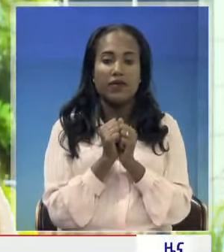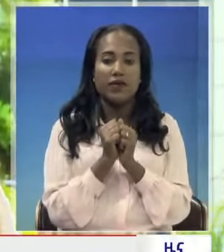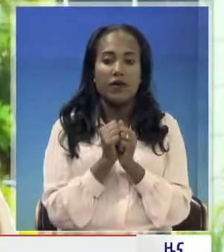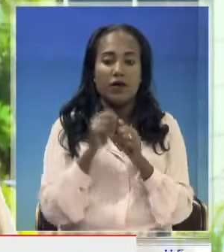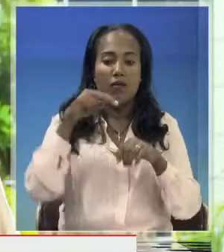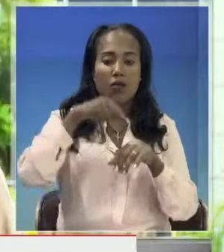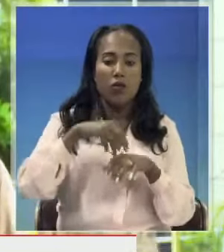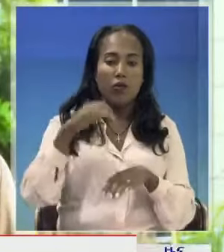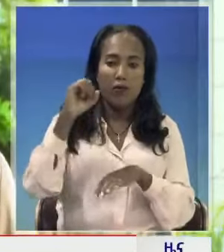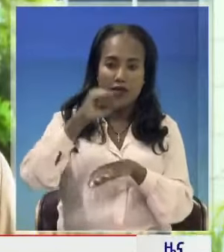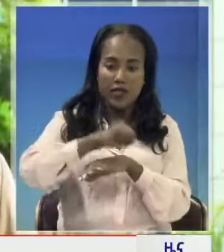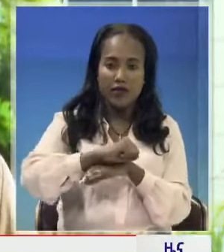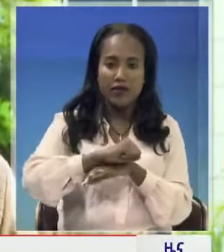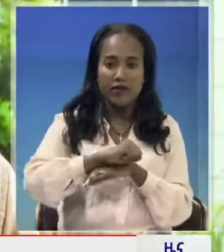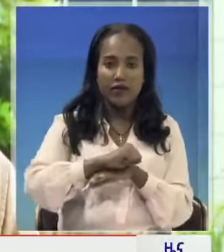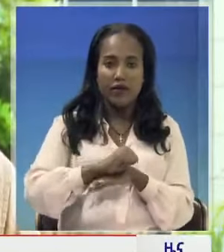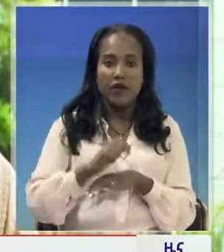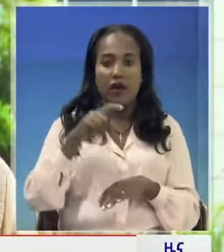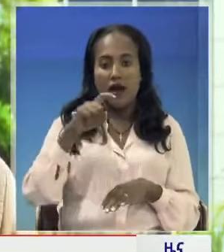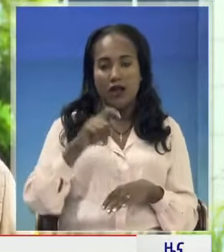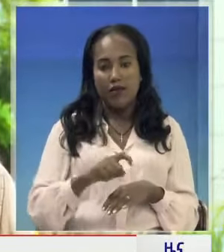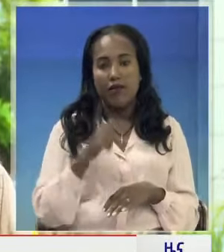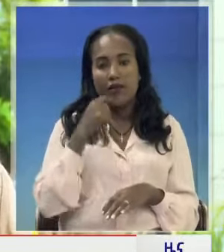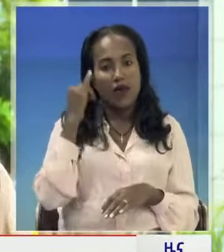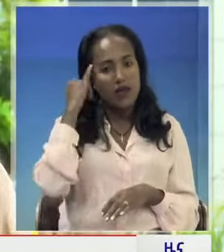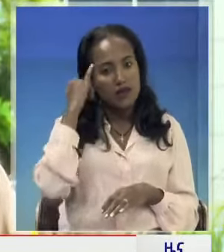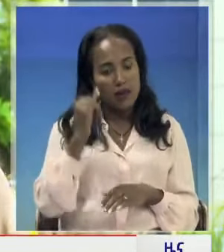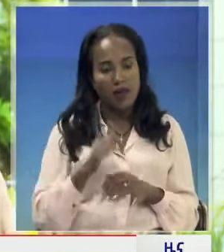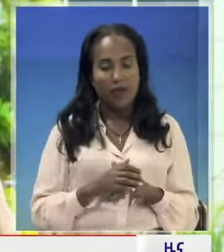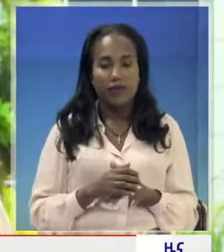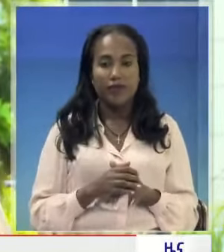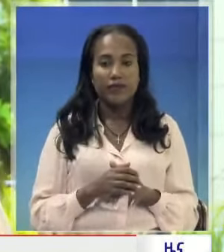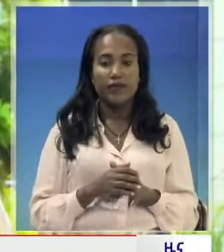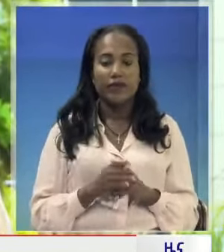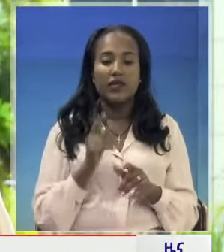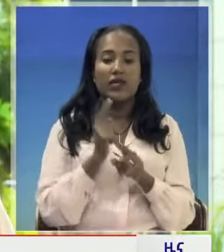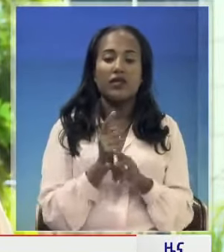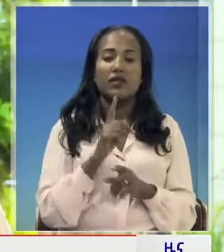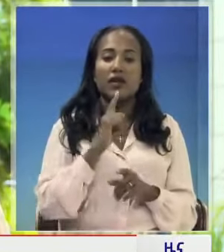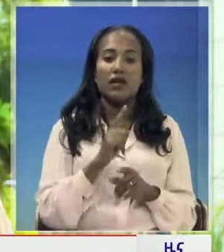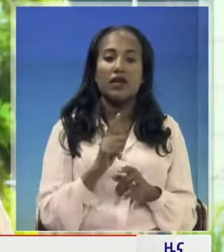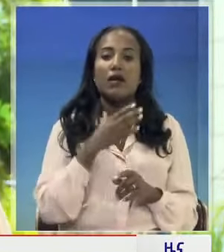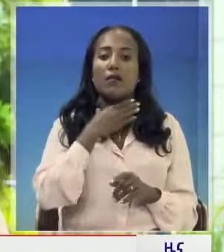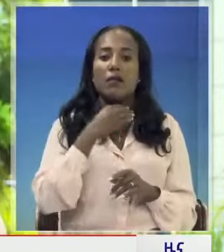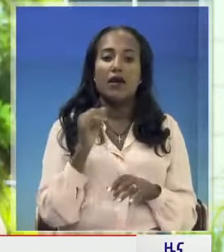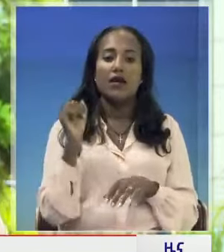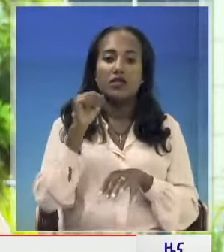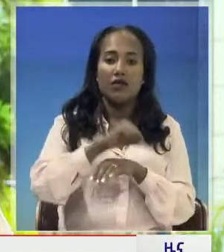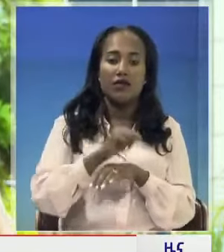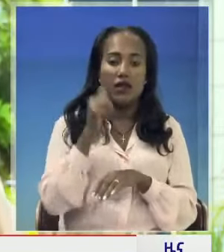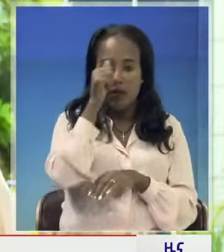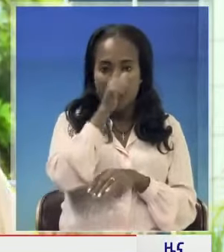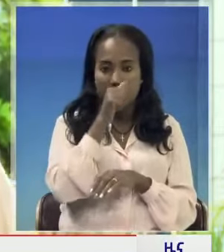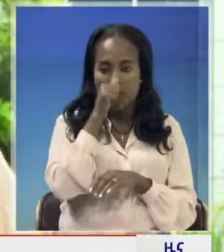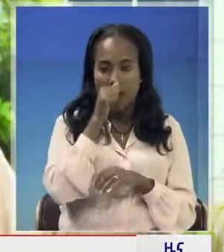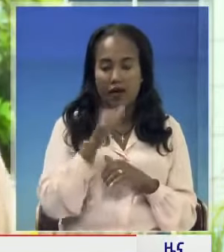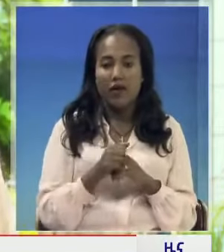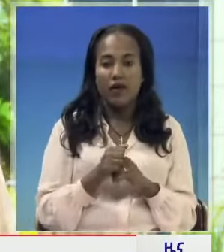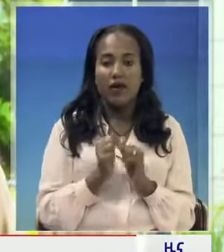በአንድነት መቆም ማሸነፍ አለብን በያስባለሁኝ እርግጠኛ ነኝ። በአማራ አሸናፊነት